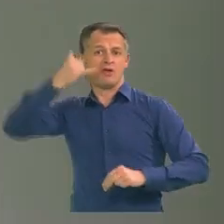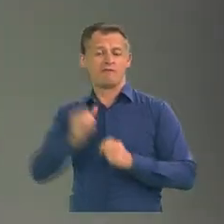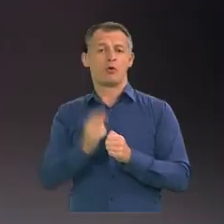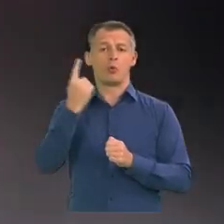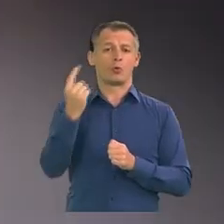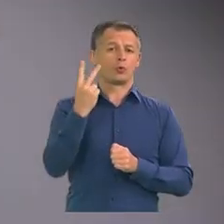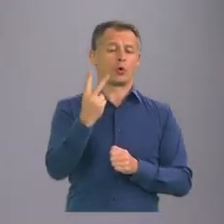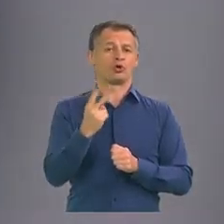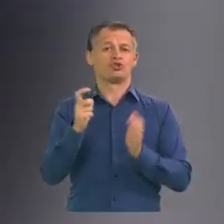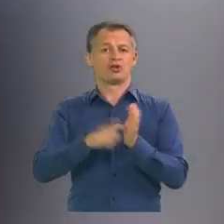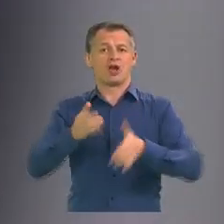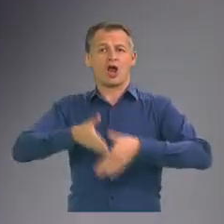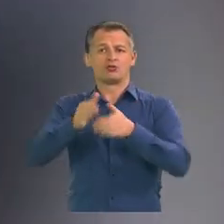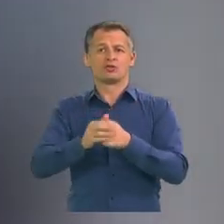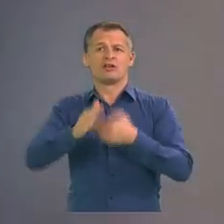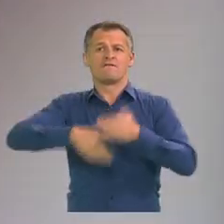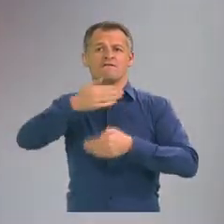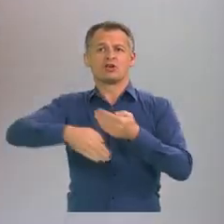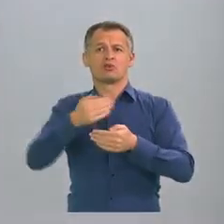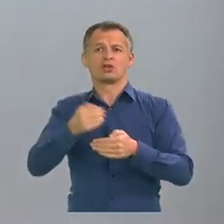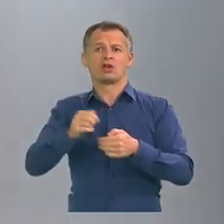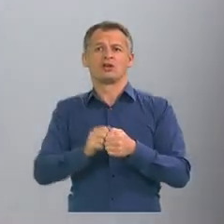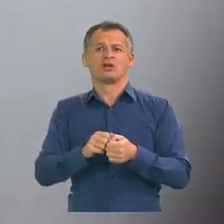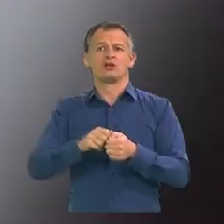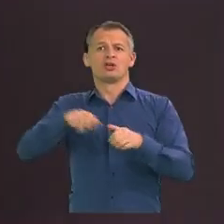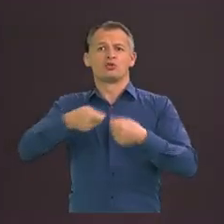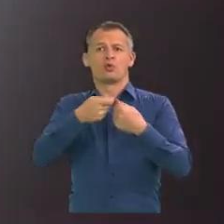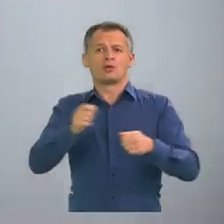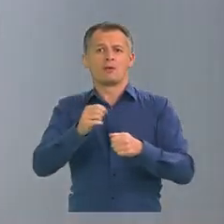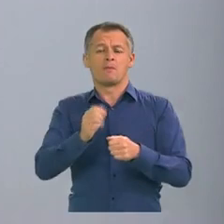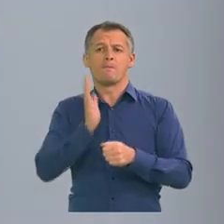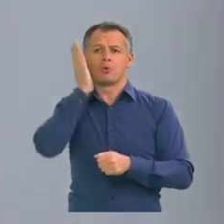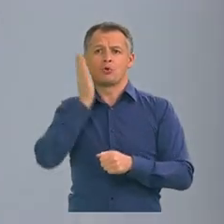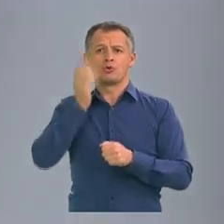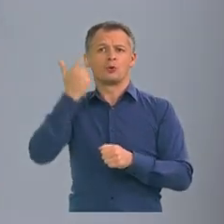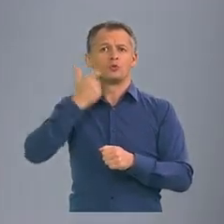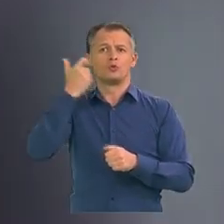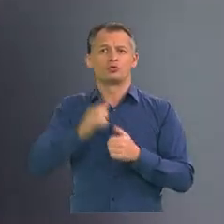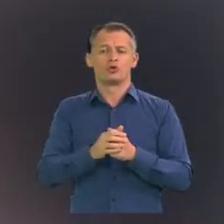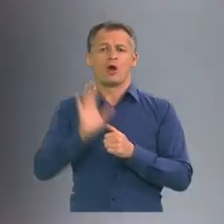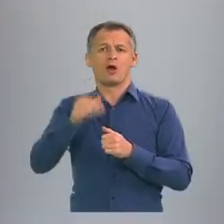ajutor. E înfășurat papul într-un prășop, nu știu, nu știu, e legat.